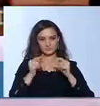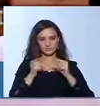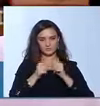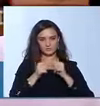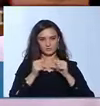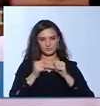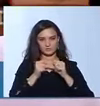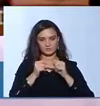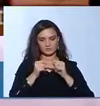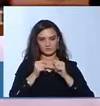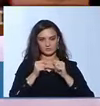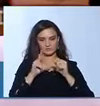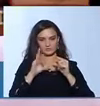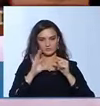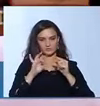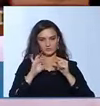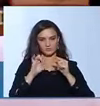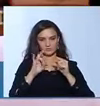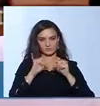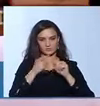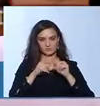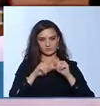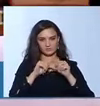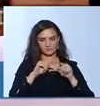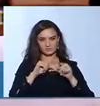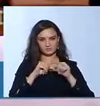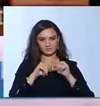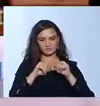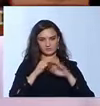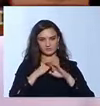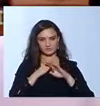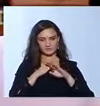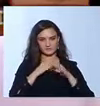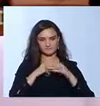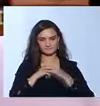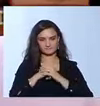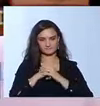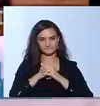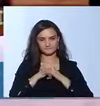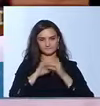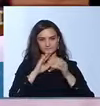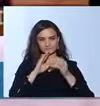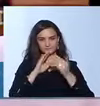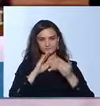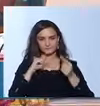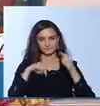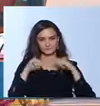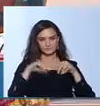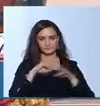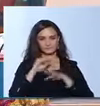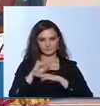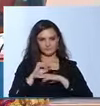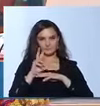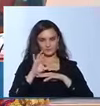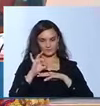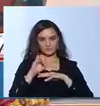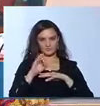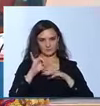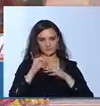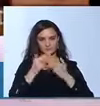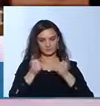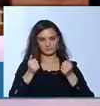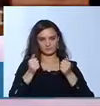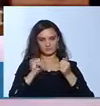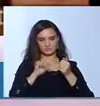ეს ჰორმონი ტესტოსტერონი და დიჰიდროტესტოსტერონი არის დამნაშავე. ქალის ორგანიზმში იმატებს ამ ჰორმონის მაჩვენებელი.